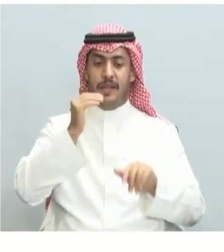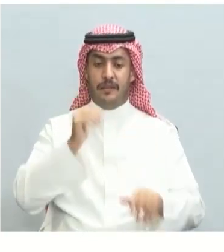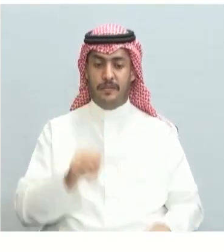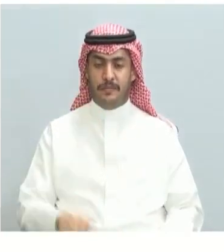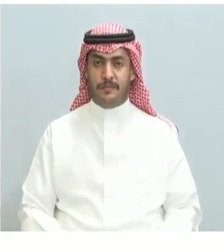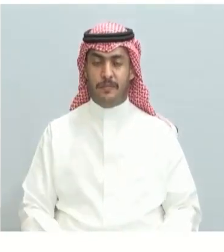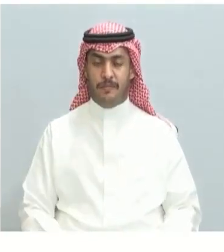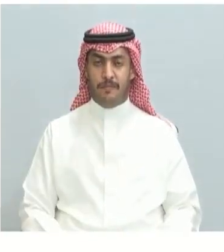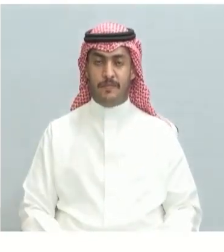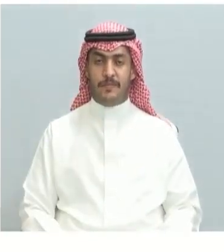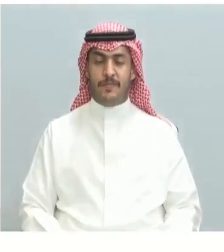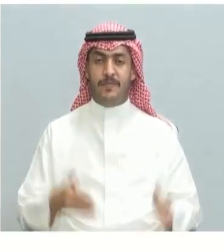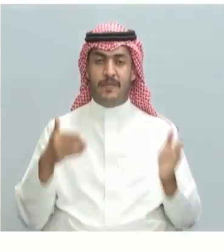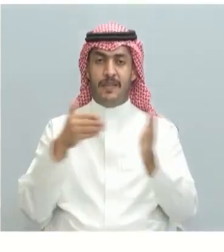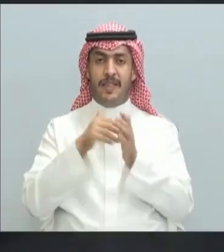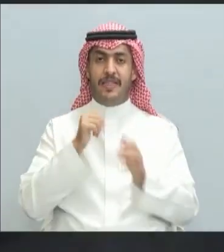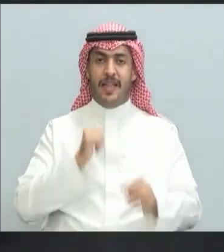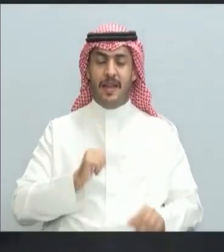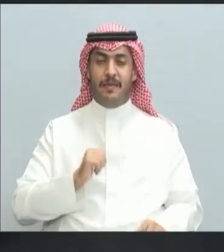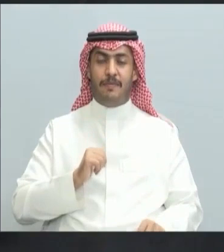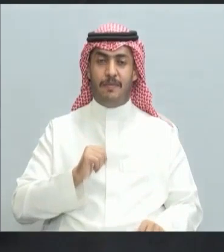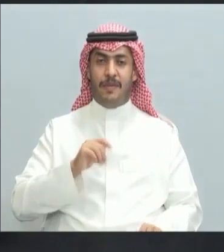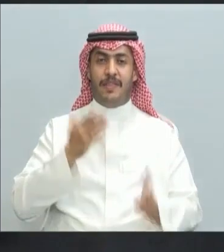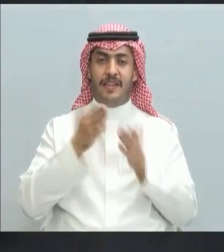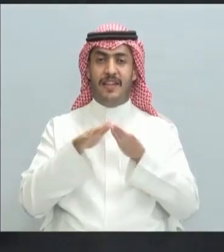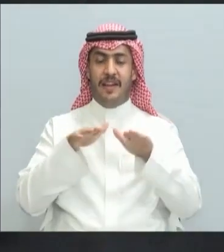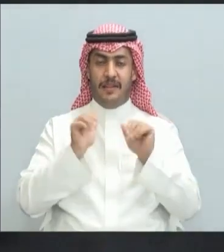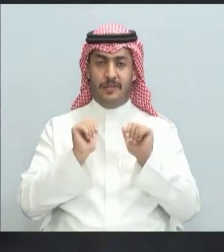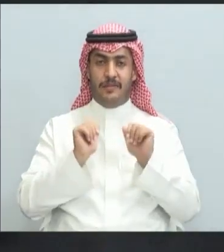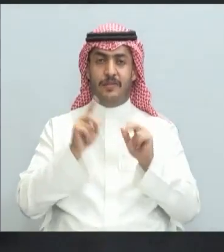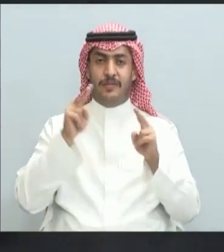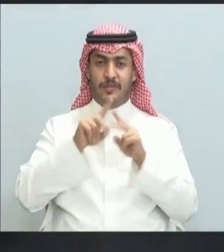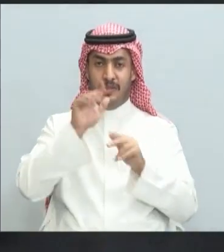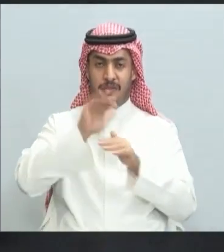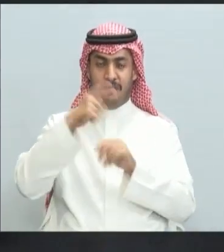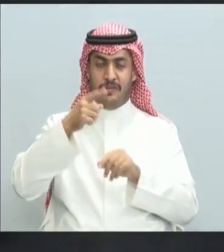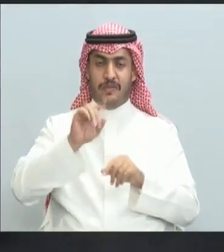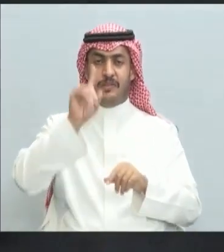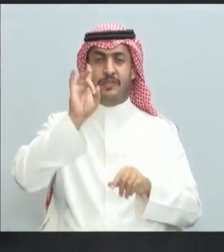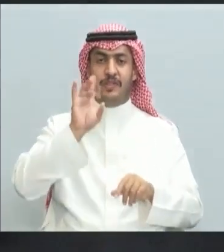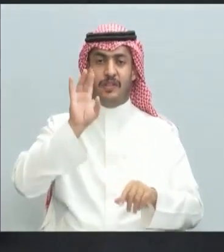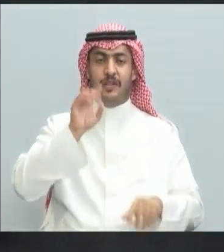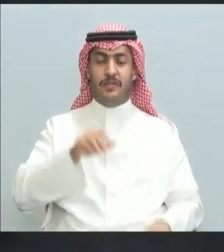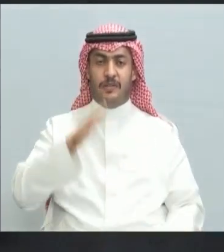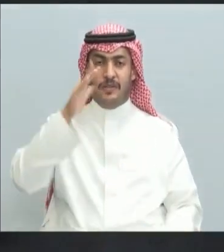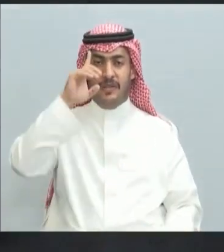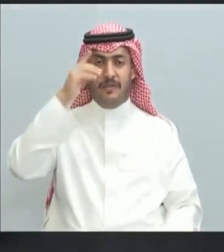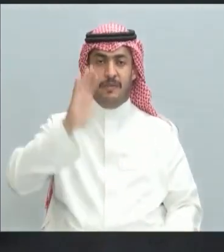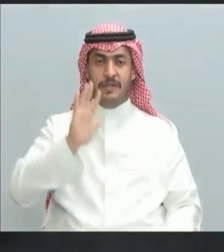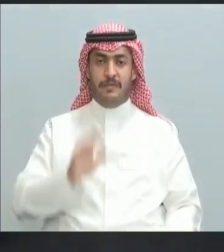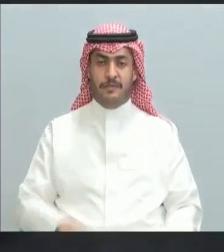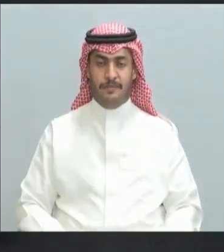مسطح نصل الان اعزائي الطلاب والطالبات الى نهايه درسنا لهذا اليوم القاكم في دروس قاد باذن الله تعالى والى